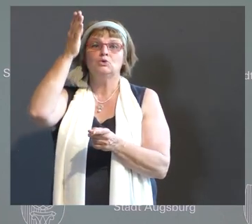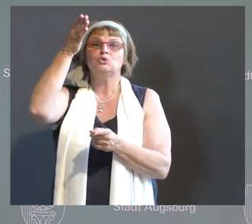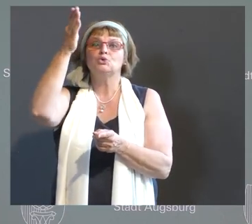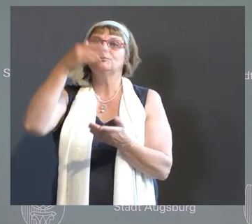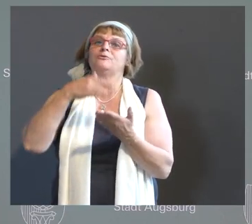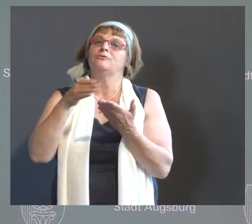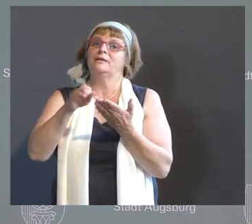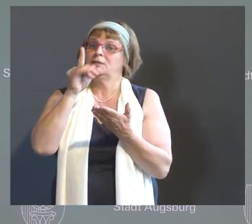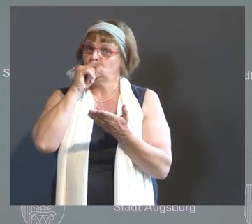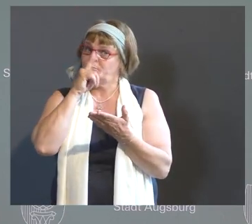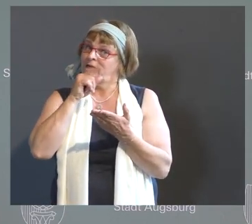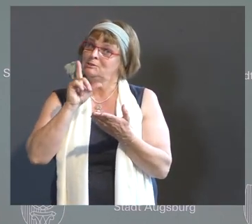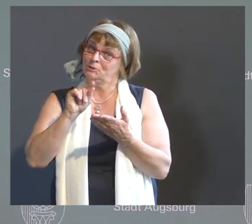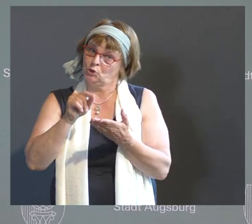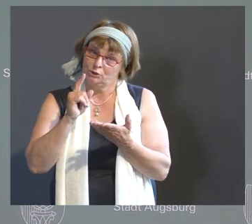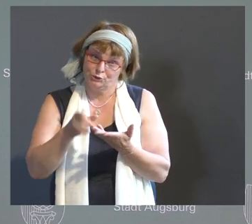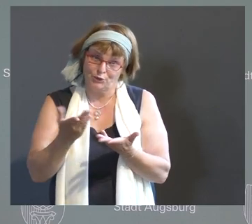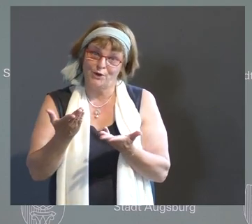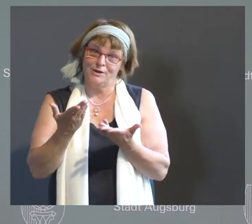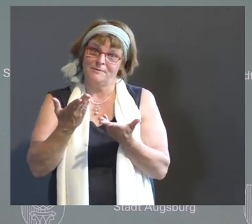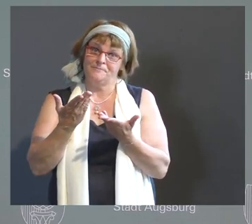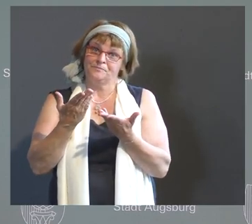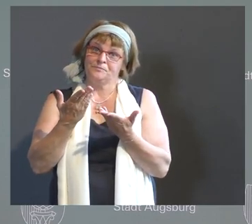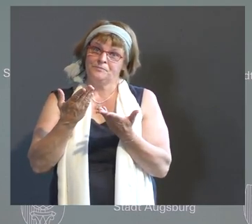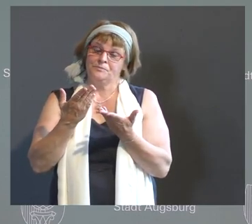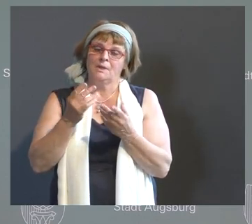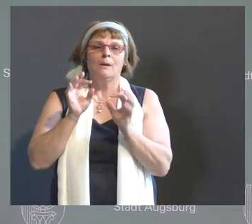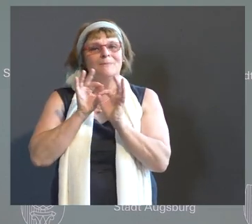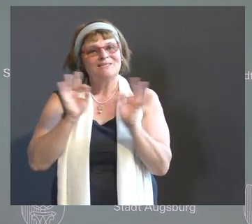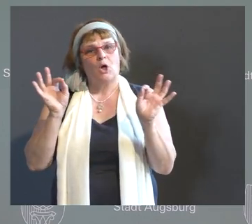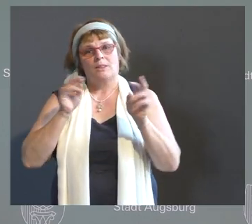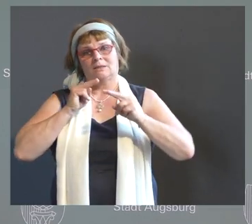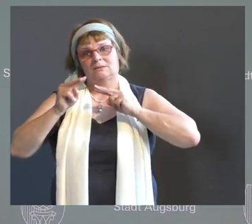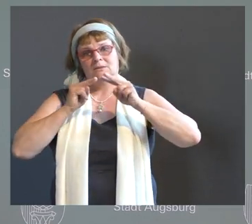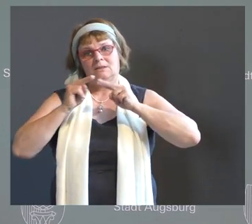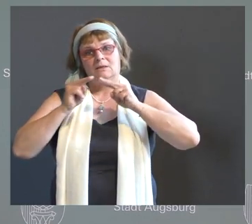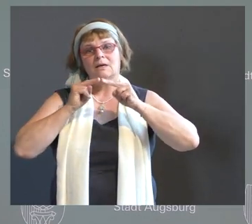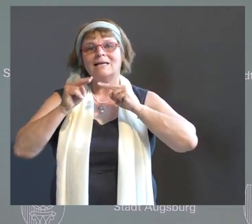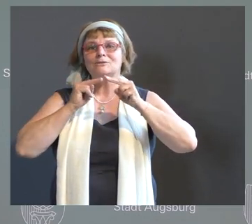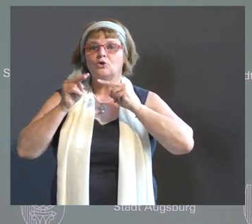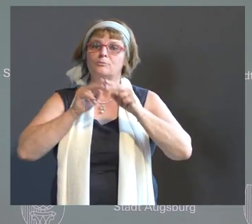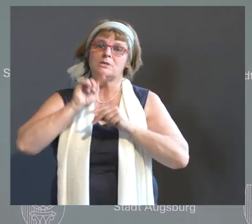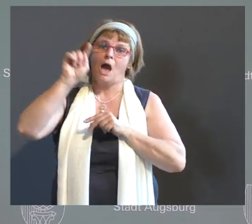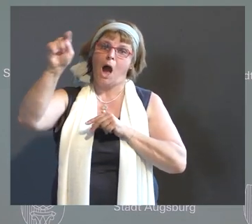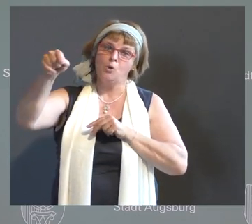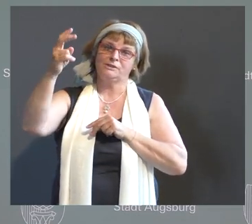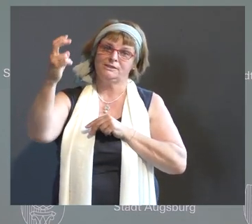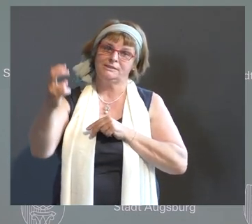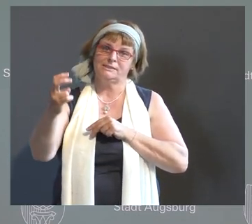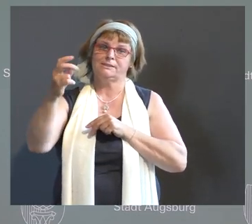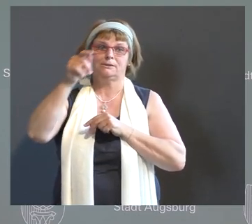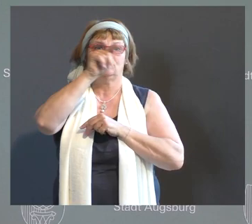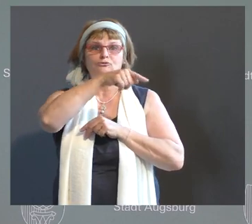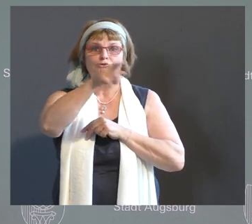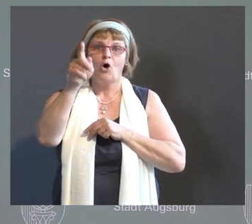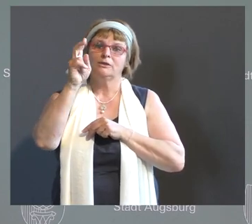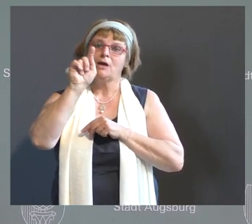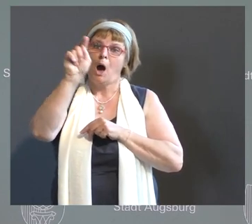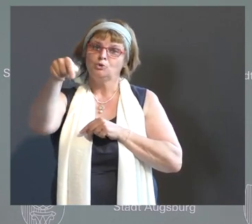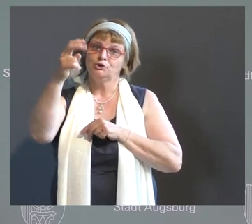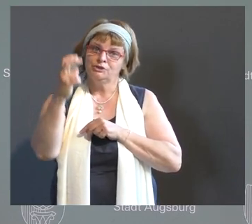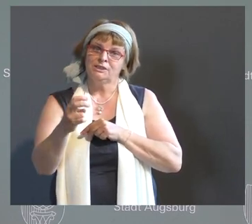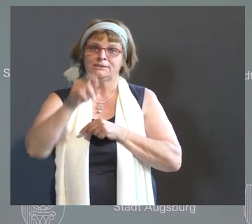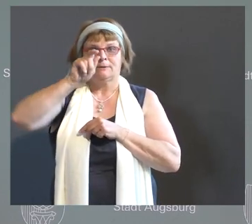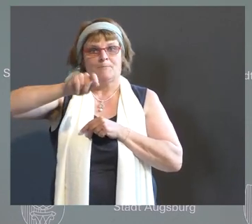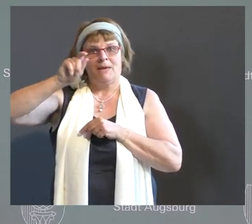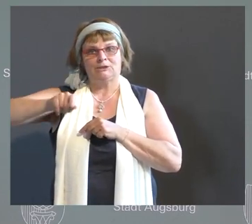gemeinsam mit der Gastronomie, die durch die Außengastronomieflächen auch die Möglichkeit gibt, Menschen zu treffen, auch die Abende schön